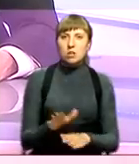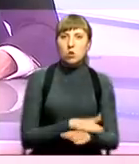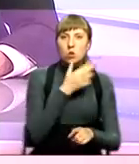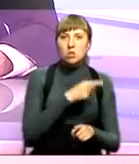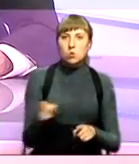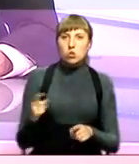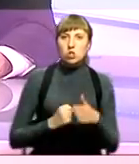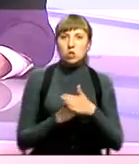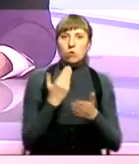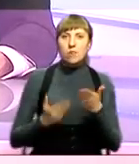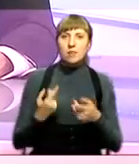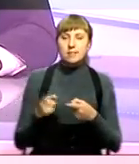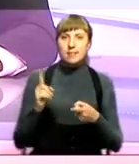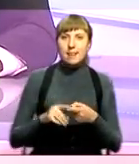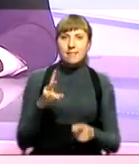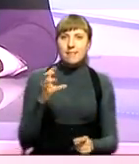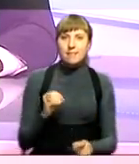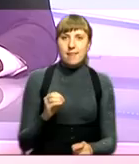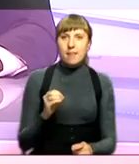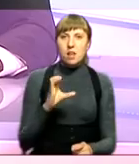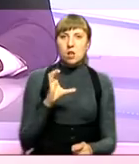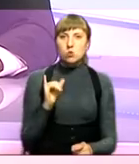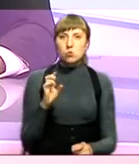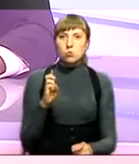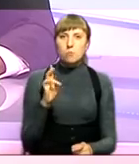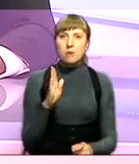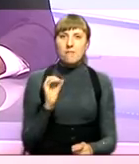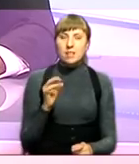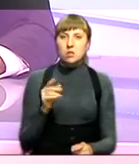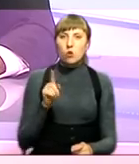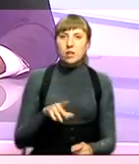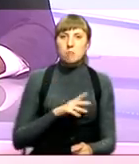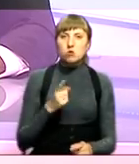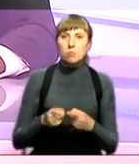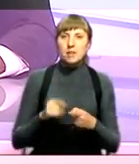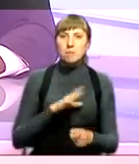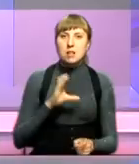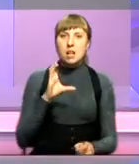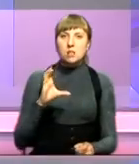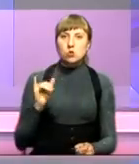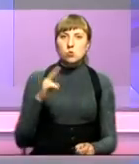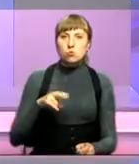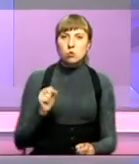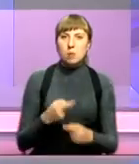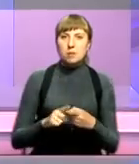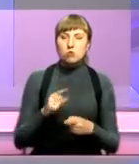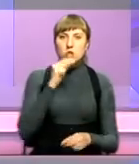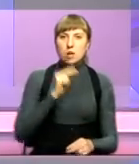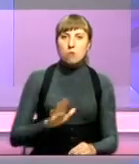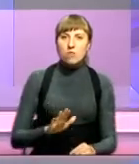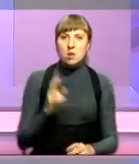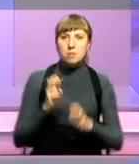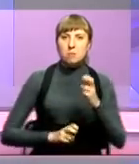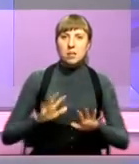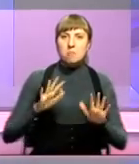То есть, если это не субвенция, вот, то хотя бы, чтобы это было суда. Потому что не по вине предприятий